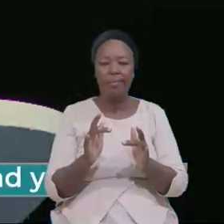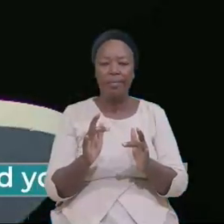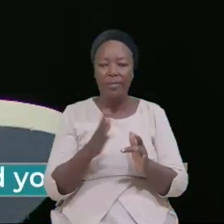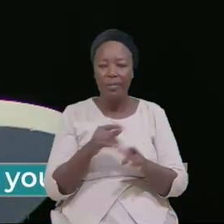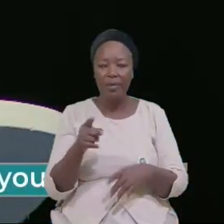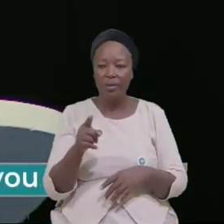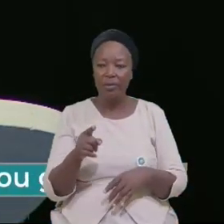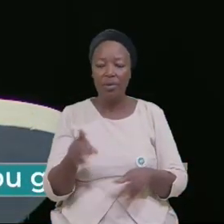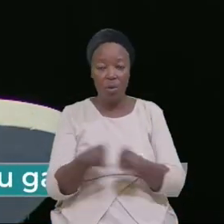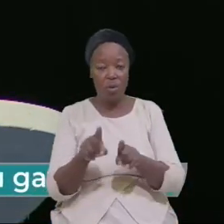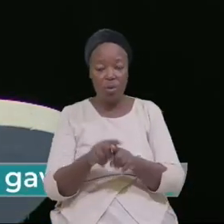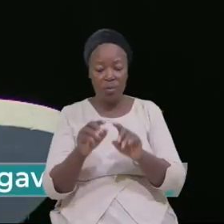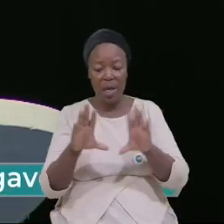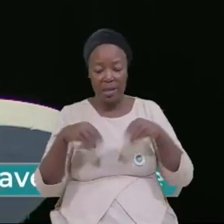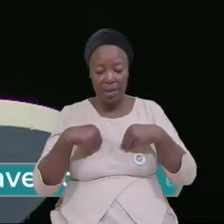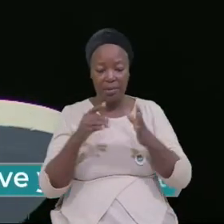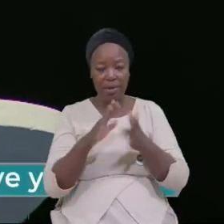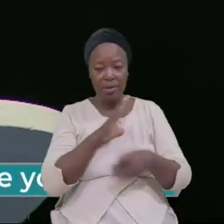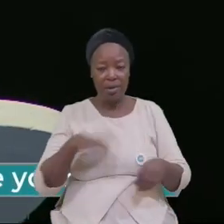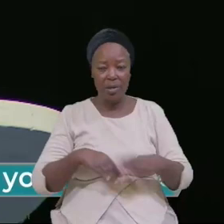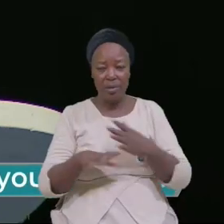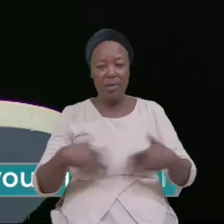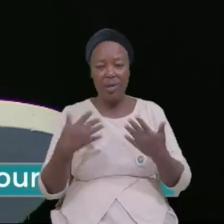et vous donnez votre vie à Christ,